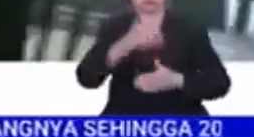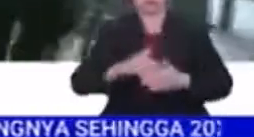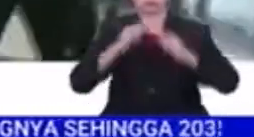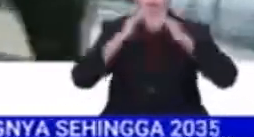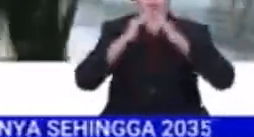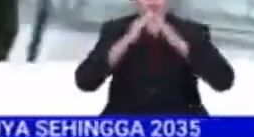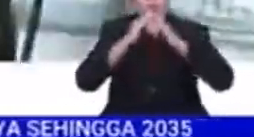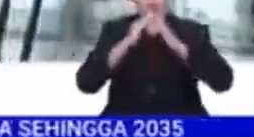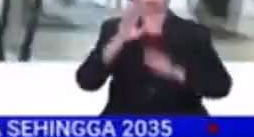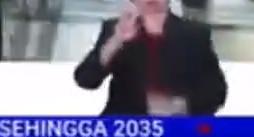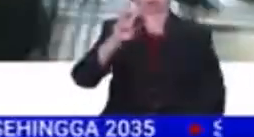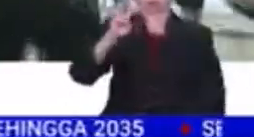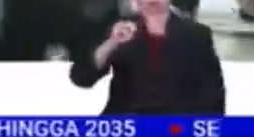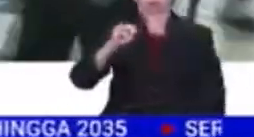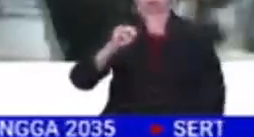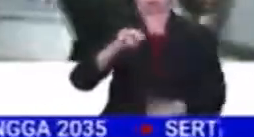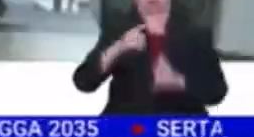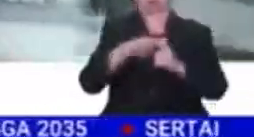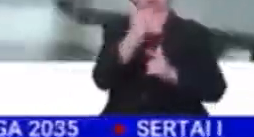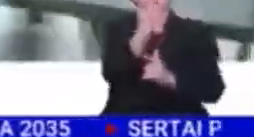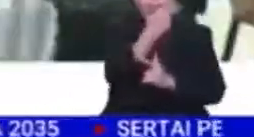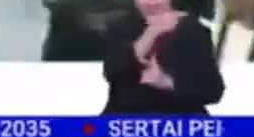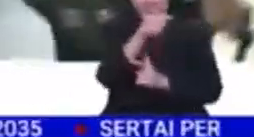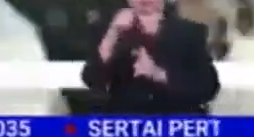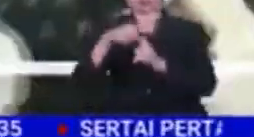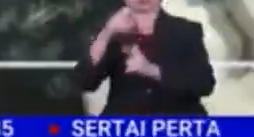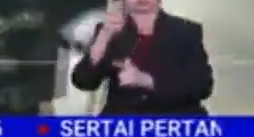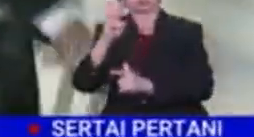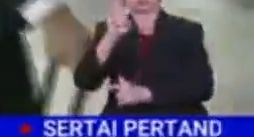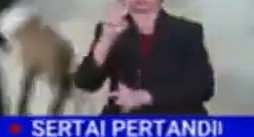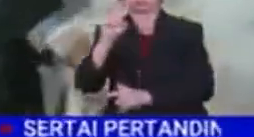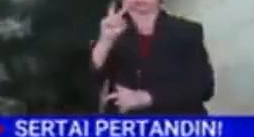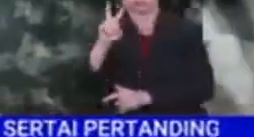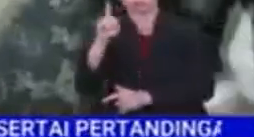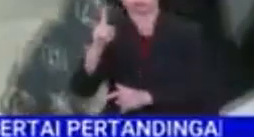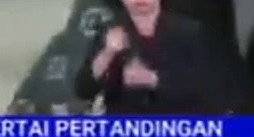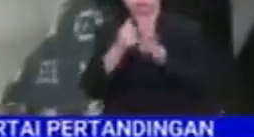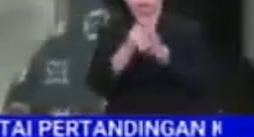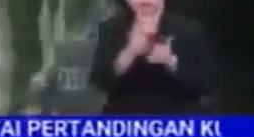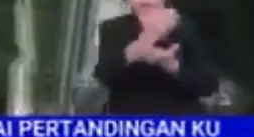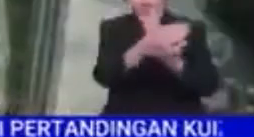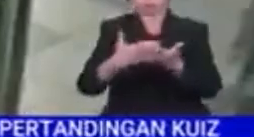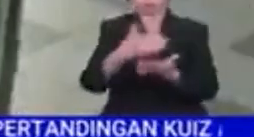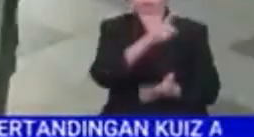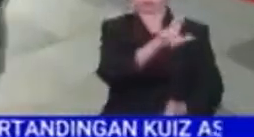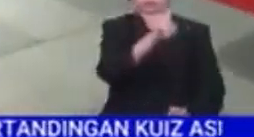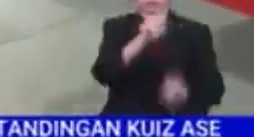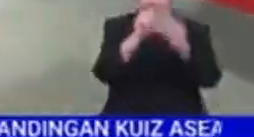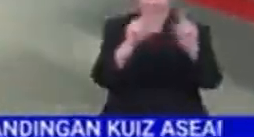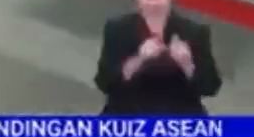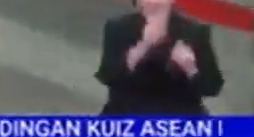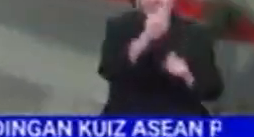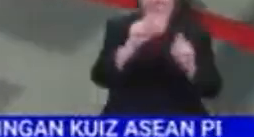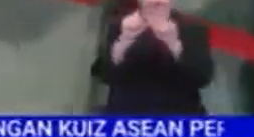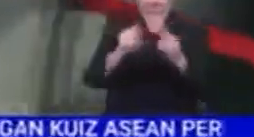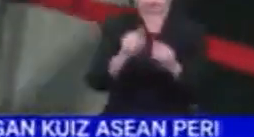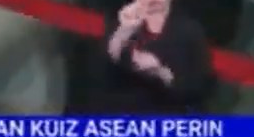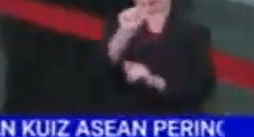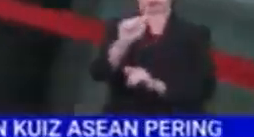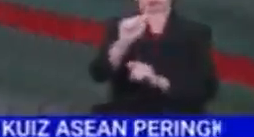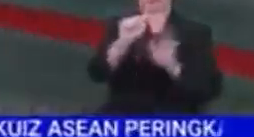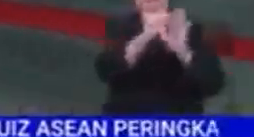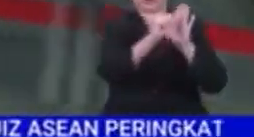Kondominium di Wangsa maju antara Februari dan Jun 2012 satu mengikut seksyen 31 kurungan satu kurangnya